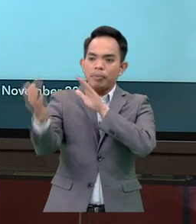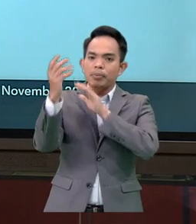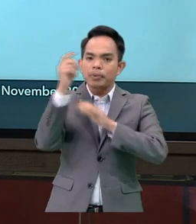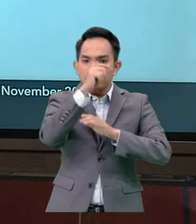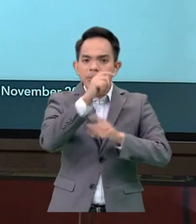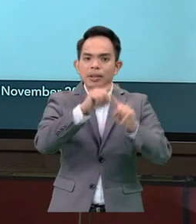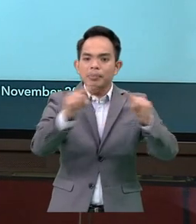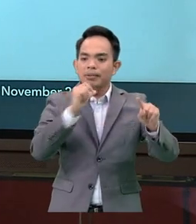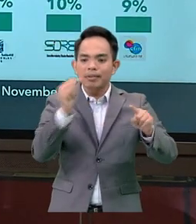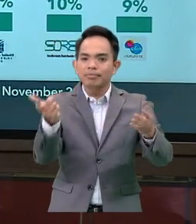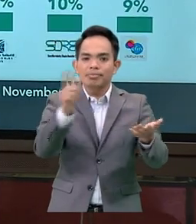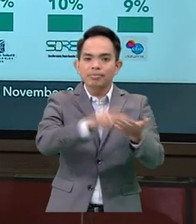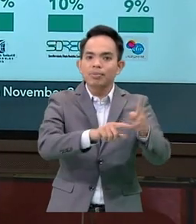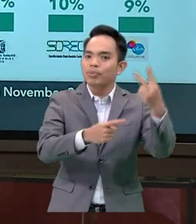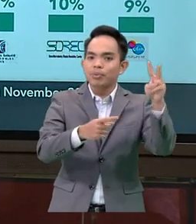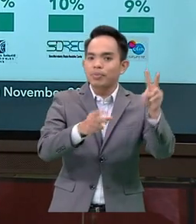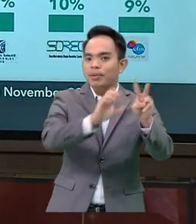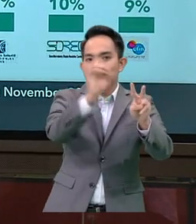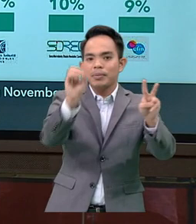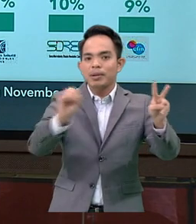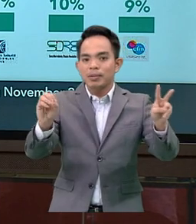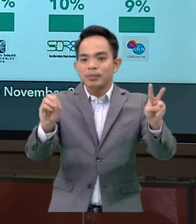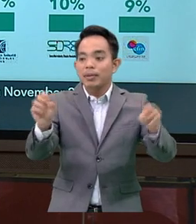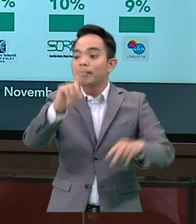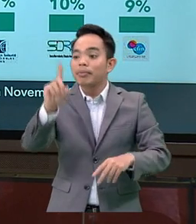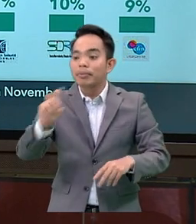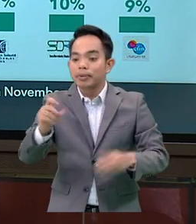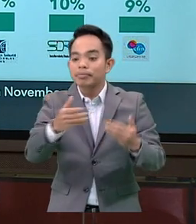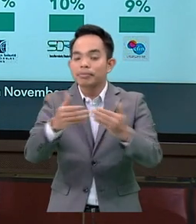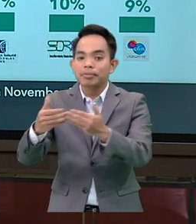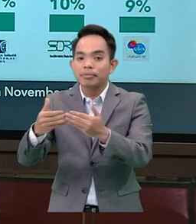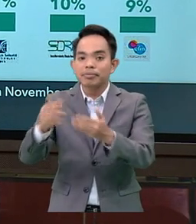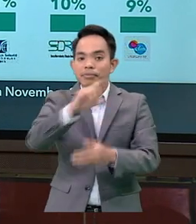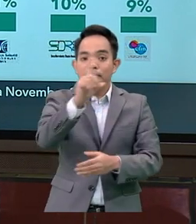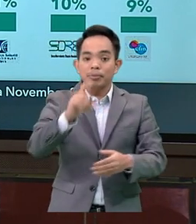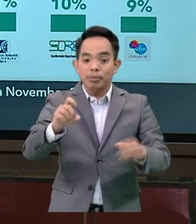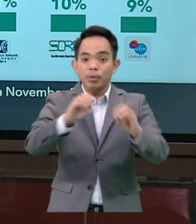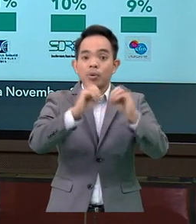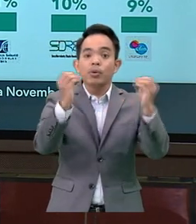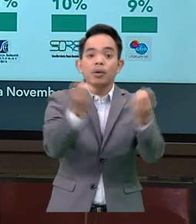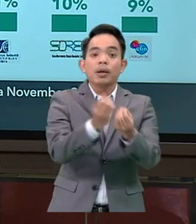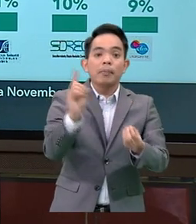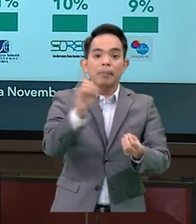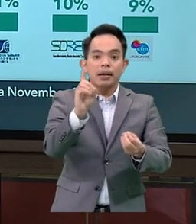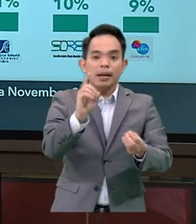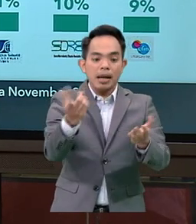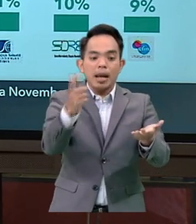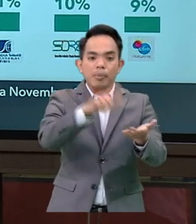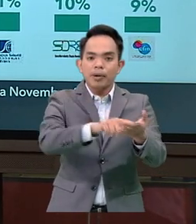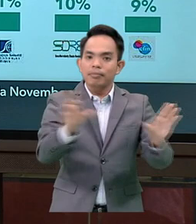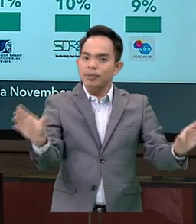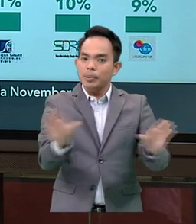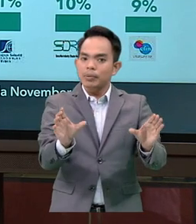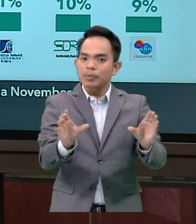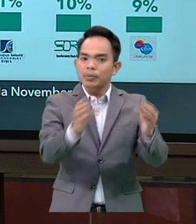melaporkannya 12%. seterusnya apabila tanyakan kepada organisasi manakah laporan tersebut ditujukan